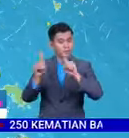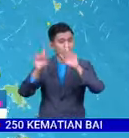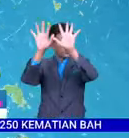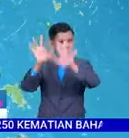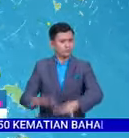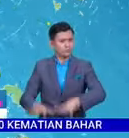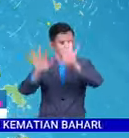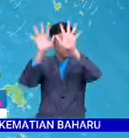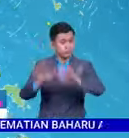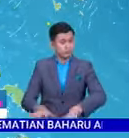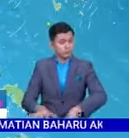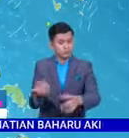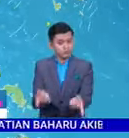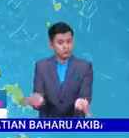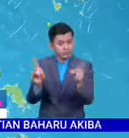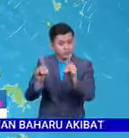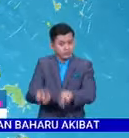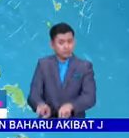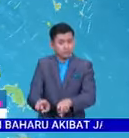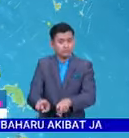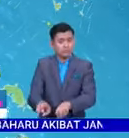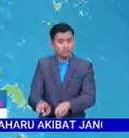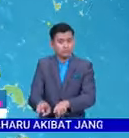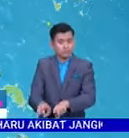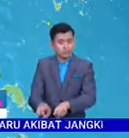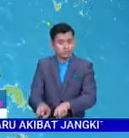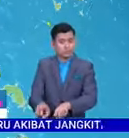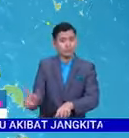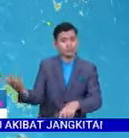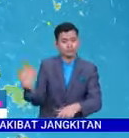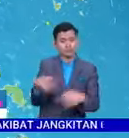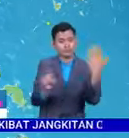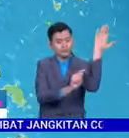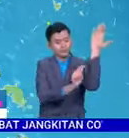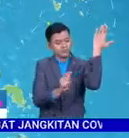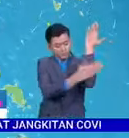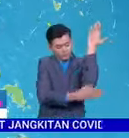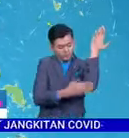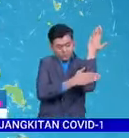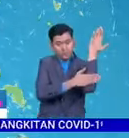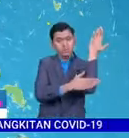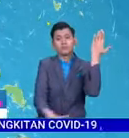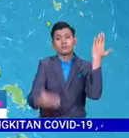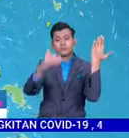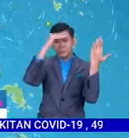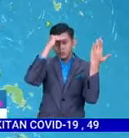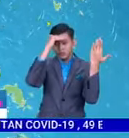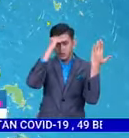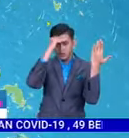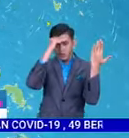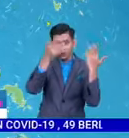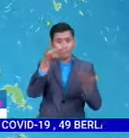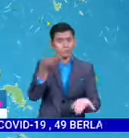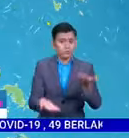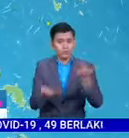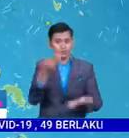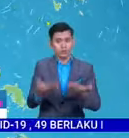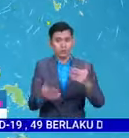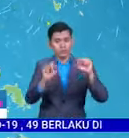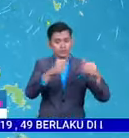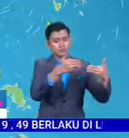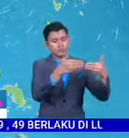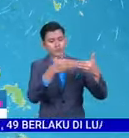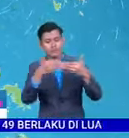Namun demikian, hujan lebat yang sedang berlaku melibatkan bahagian timur Johor ketika ini dijangkakan keadaan ini akan berlanjutan dalam